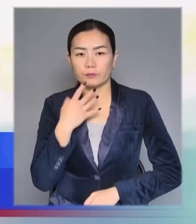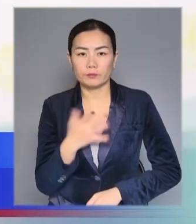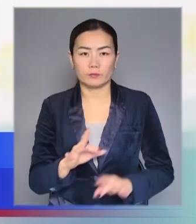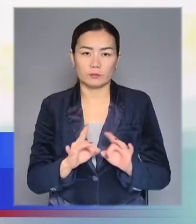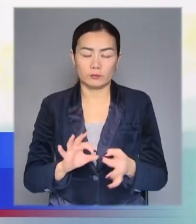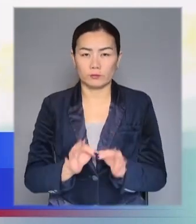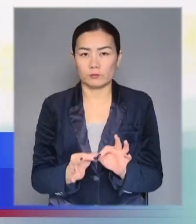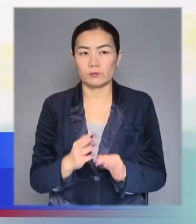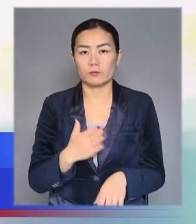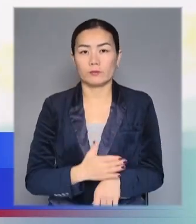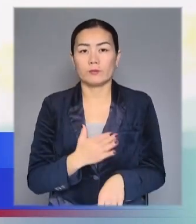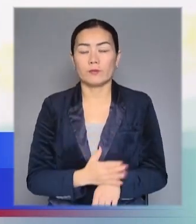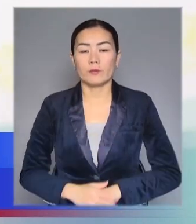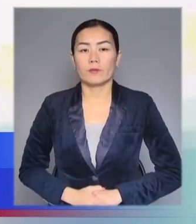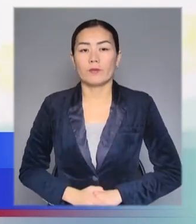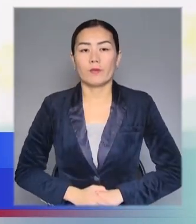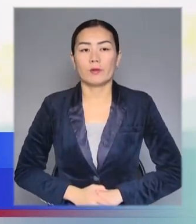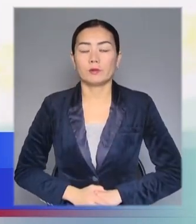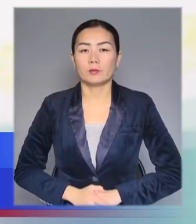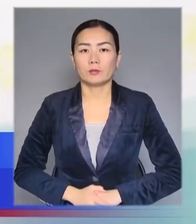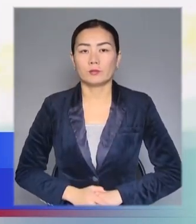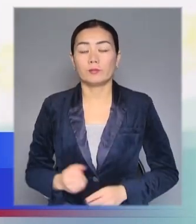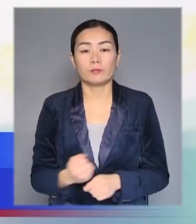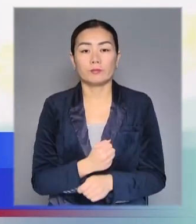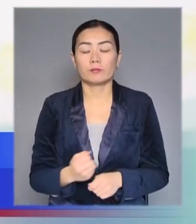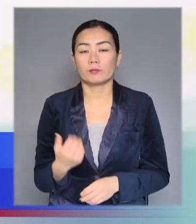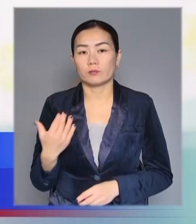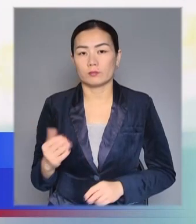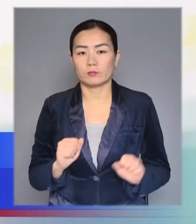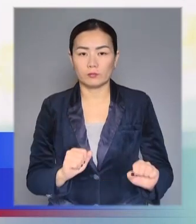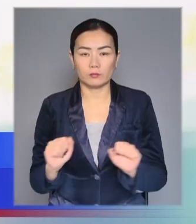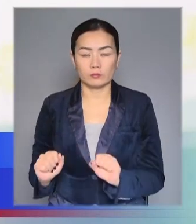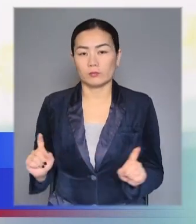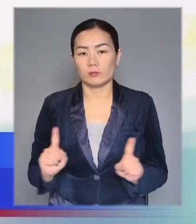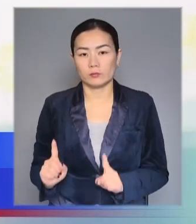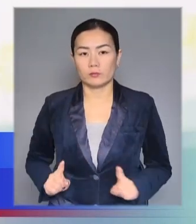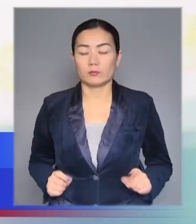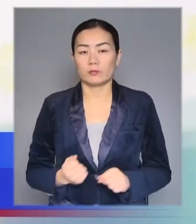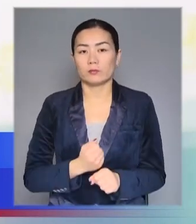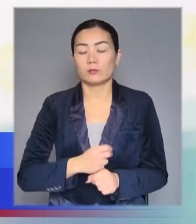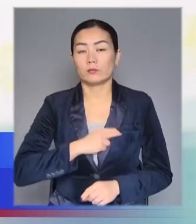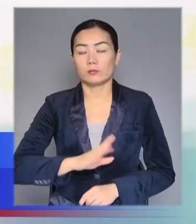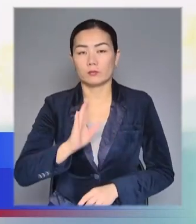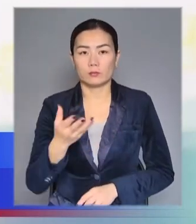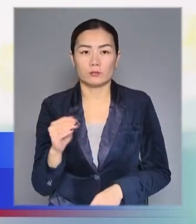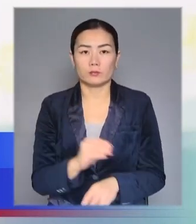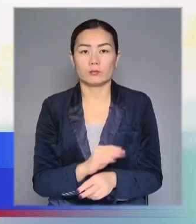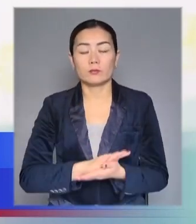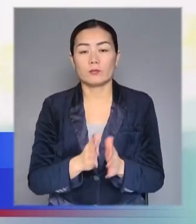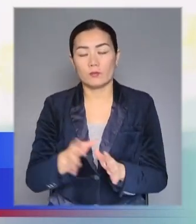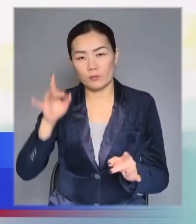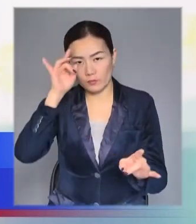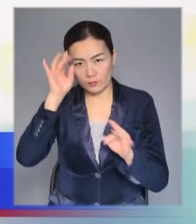бойынша тоқталып кетті, иә, органнан келген спикер. Зорлық-зомбылықтың алдын алуда қандай шаралар жүргізіліп жатыр? Және мына жағдайы